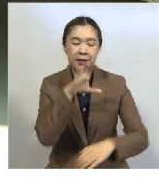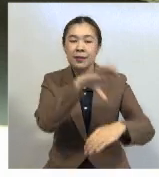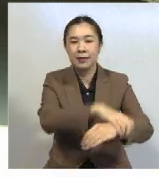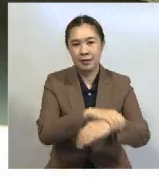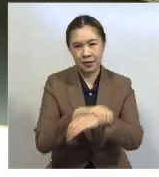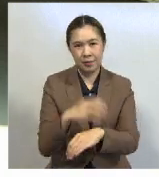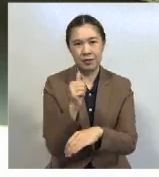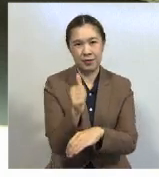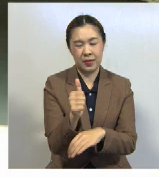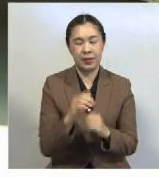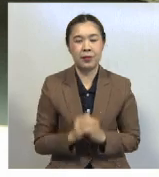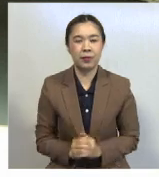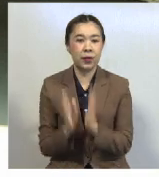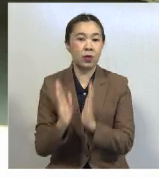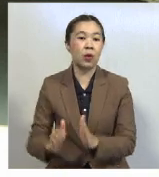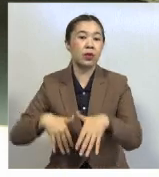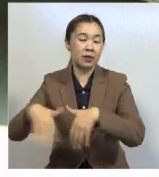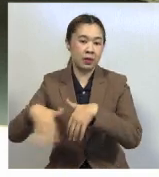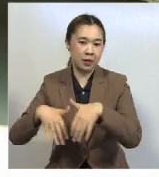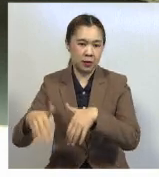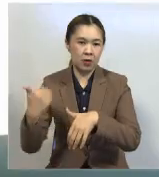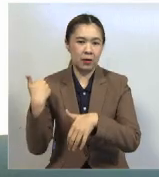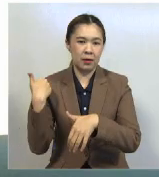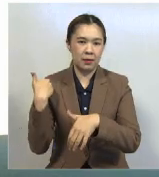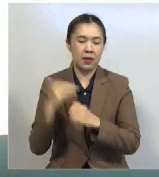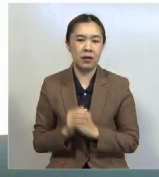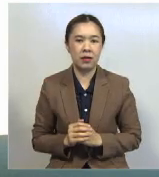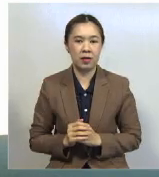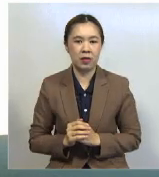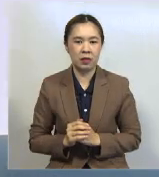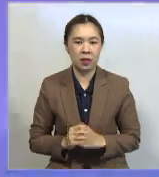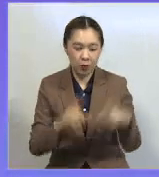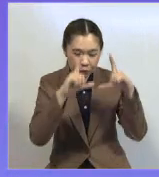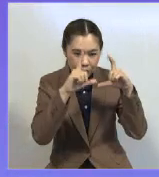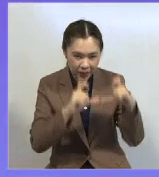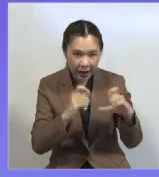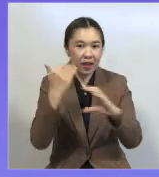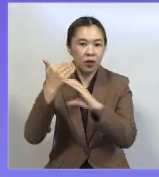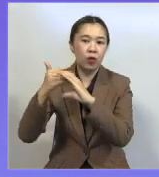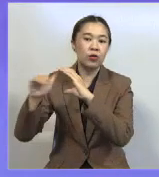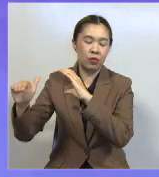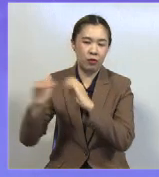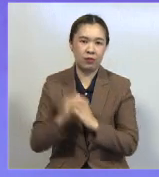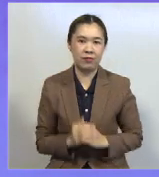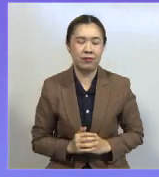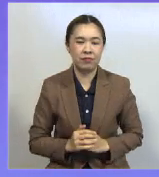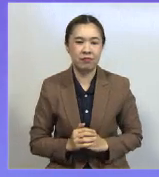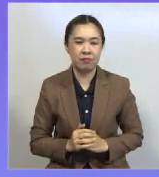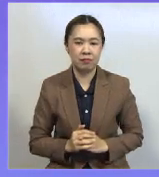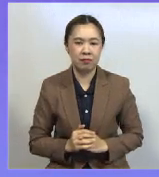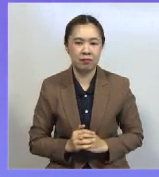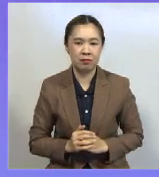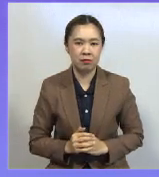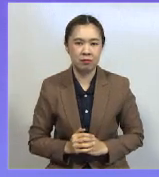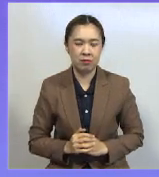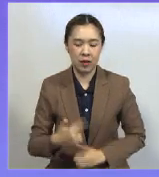างนึงทางพลเมืองดีที่เนี่ยภาพแบบนี้คือเป็นภาพที่พลเมืองดีส่งให้กับทางตำรวจแล้วก็แจ้งพลเมืองดีบอกว่าไม่ต้องมาต